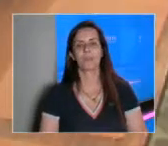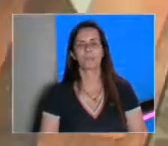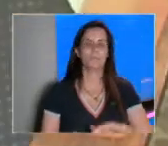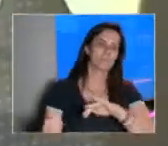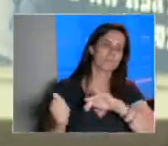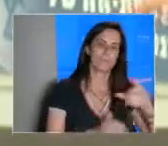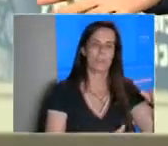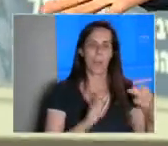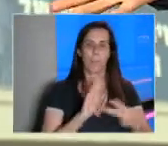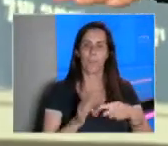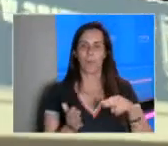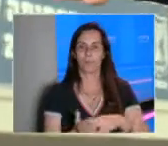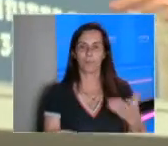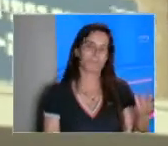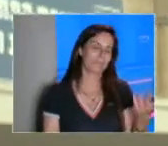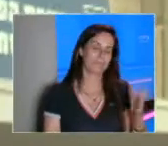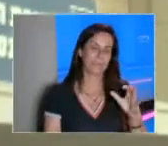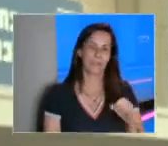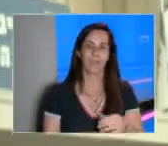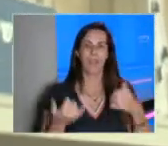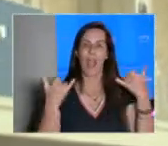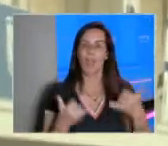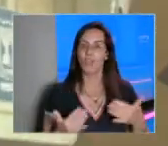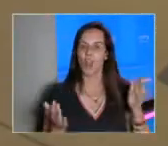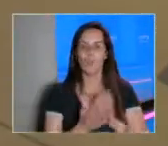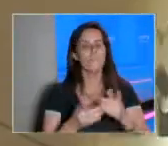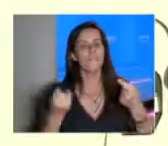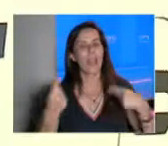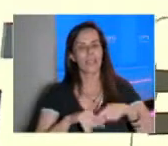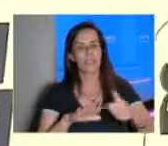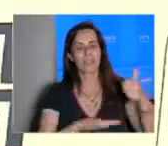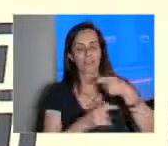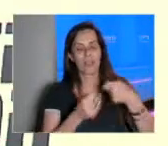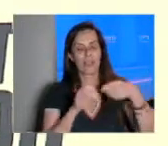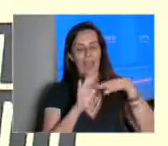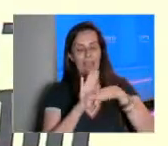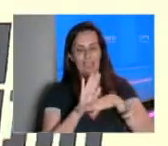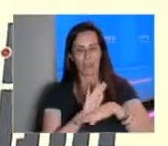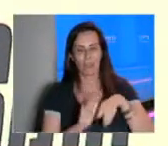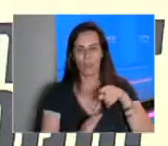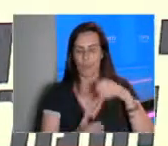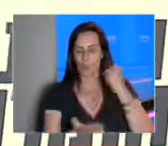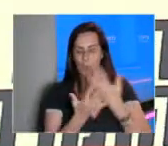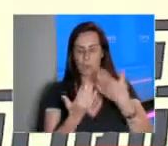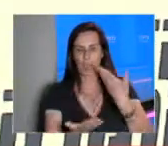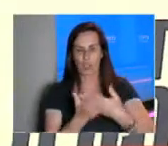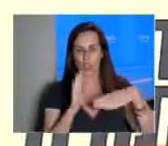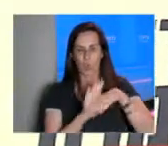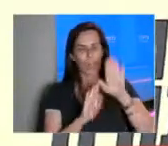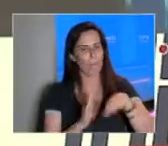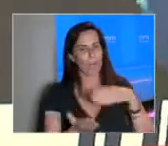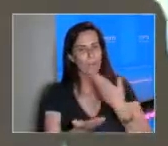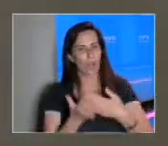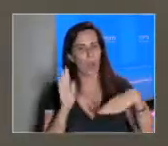פוליטיקה עכשיו, אם לא עסקנו בפוליטיקה עד עכשיו, היום התכנסה ועדת שרים לענייני חקיקה, שם אושרו מספר הצעות חוק, ביניהם